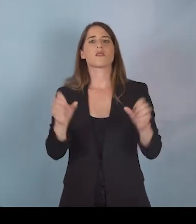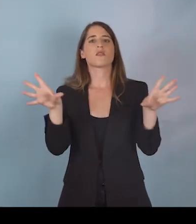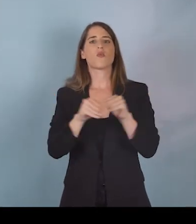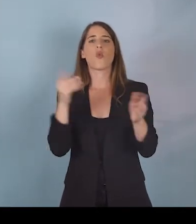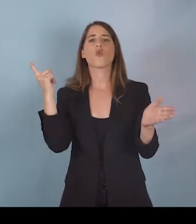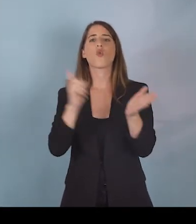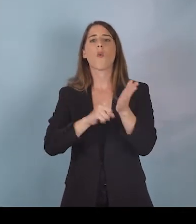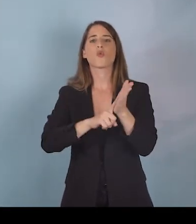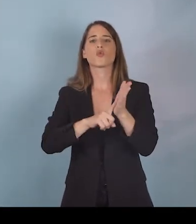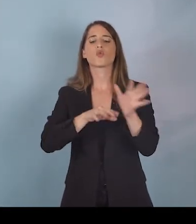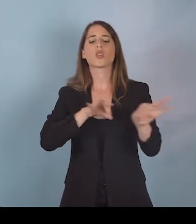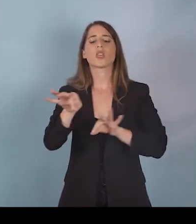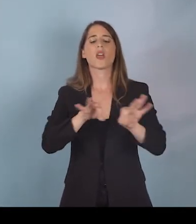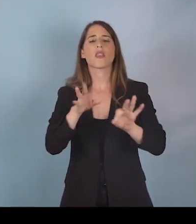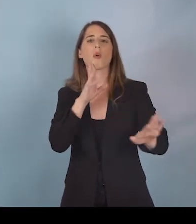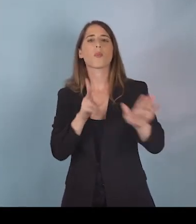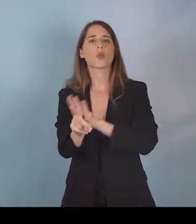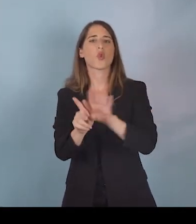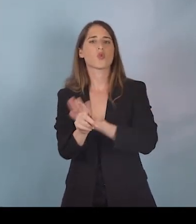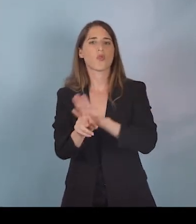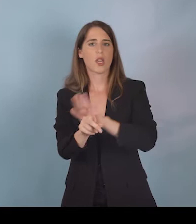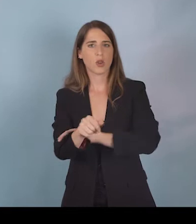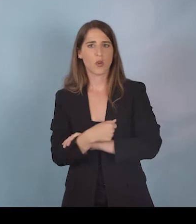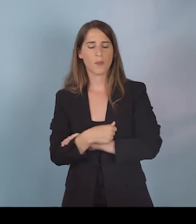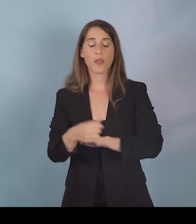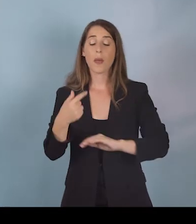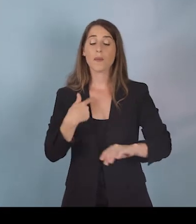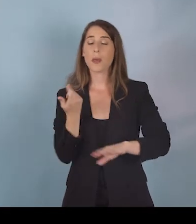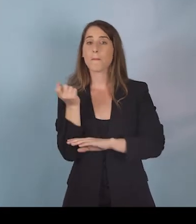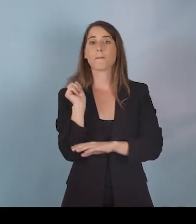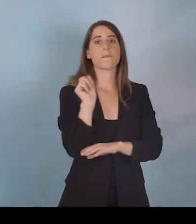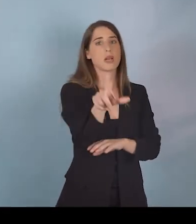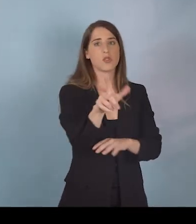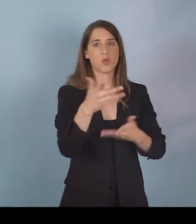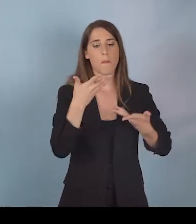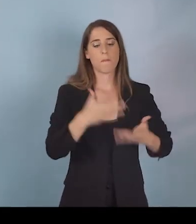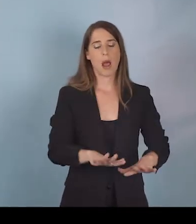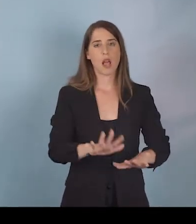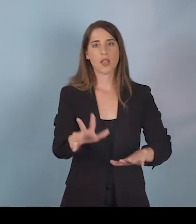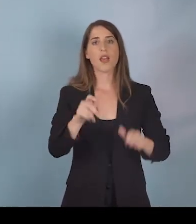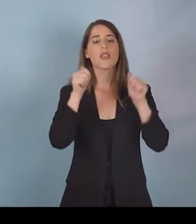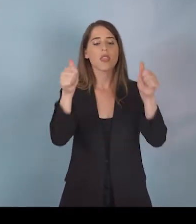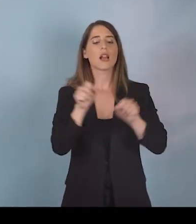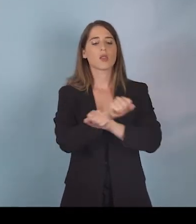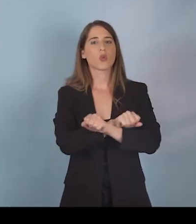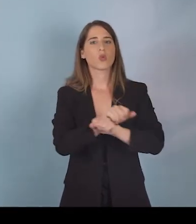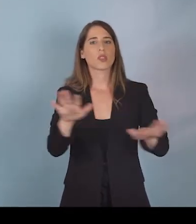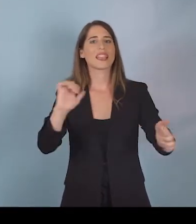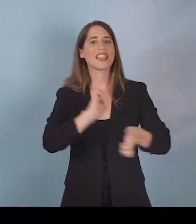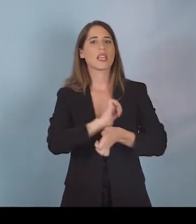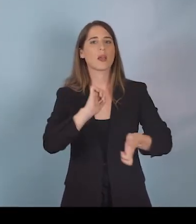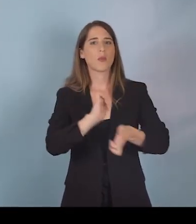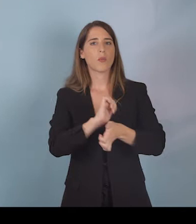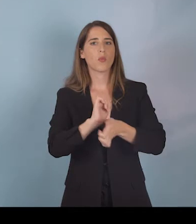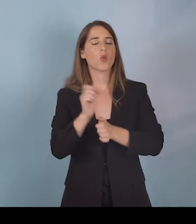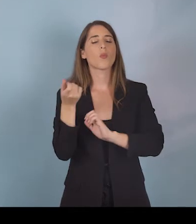προσφυγικό. Επίσης, στείλαμε επιστολή και βγάλαμε δελτίο τύπου προς το Υπουργείο Προστασίας του Πολίτη με το